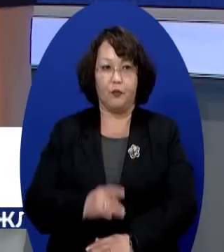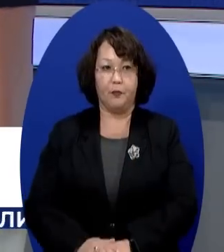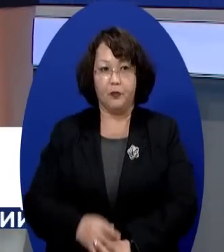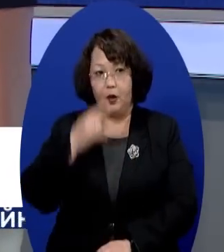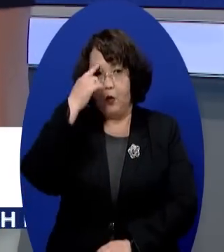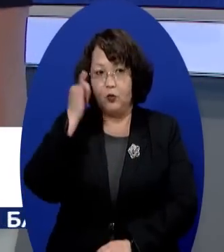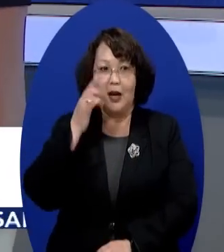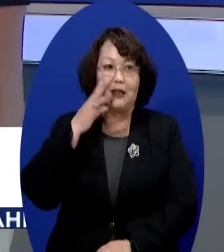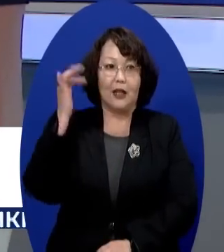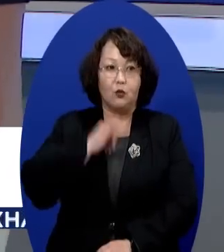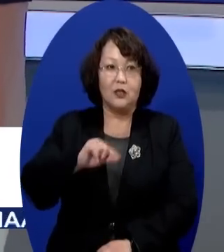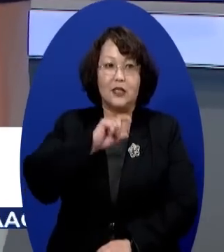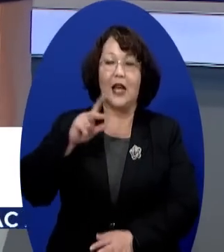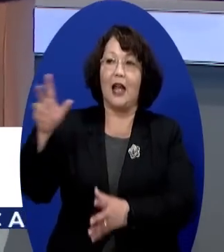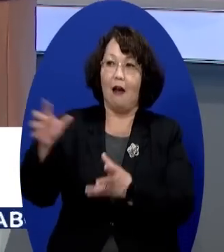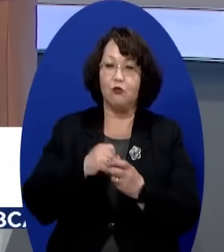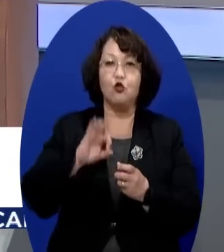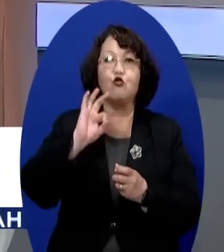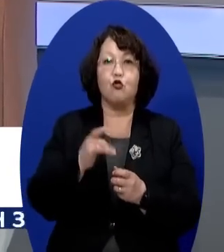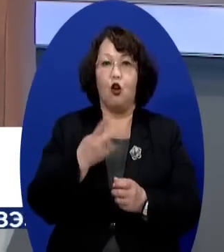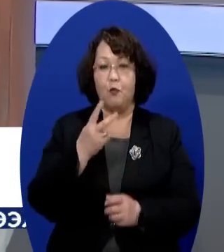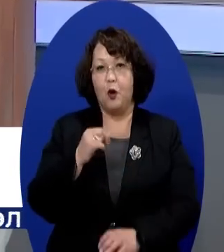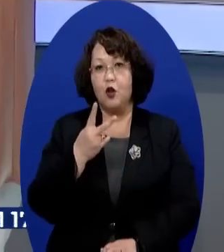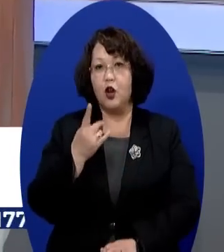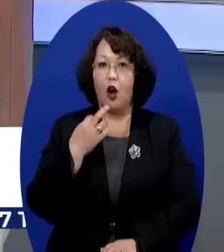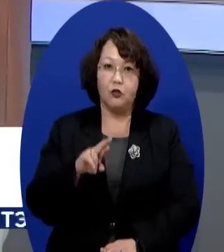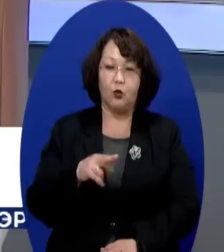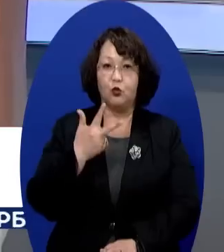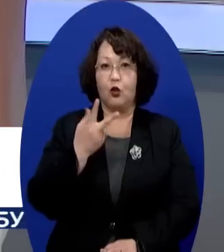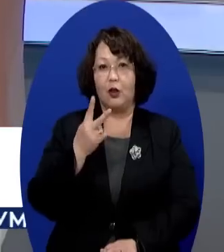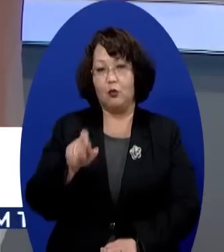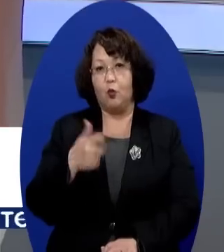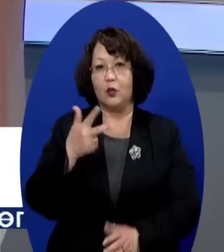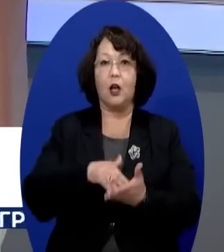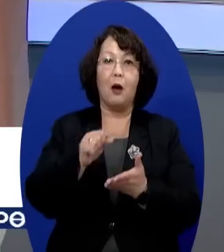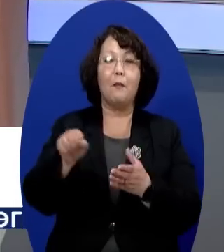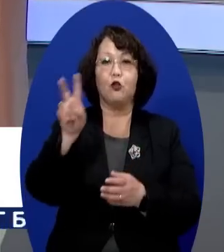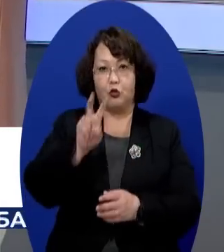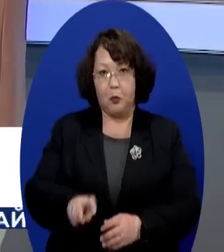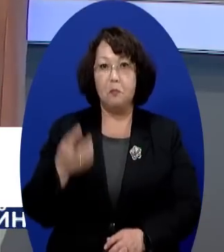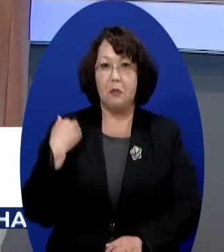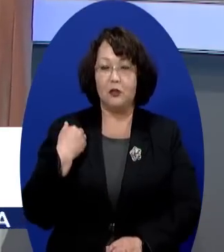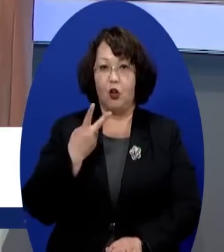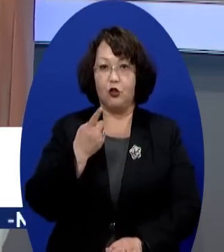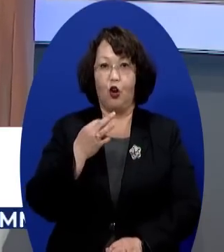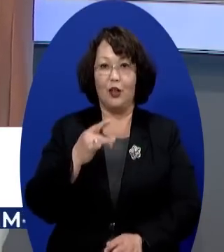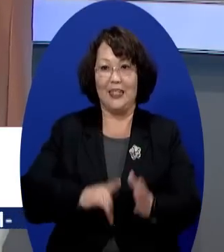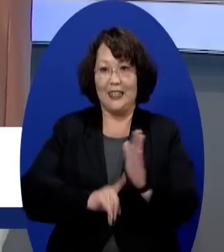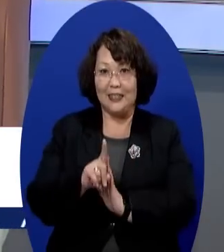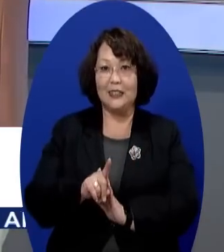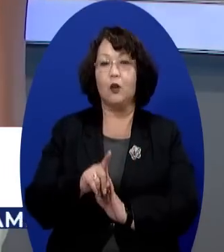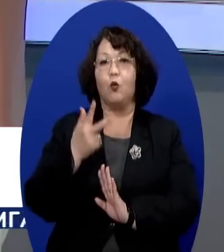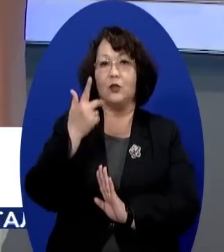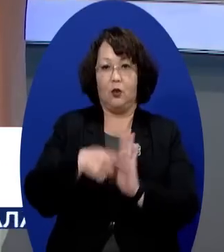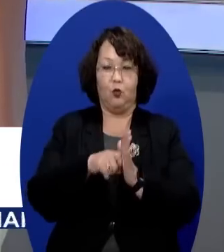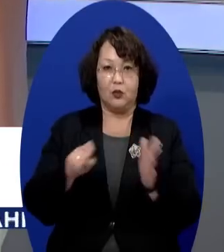нийт гадаад өрийн хэмжээ 2021 онд 32.3 тэрбум Америк доллар байсан. За энэ бол 21 оны эхний улирлын байдлаарх үзүүлэлт.